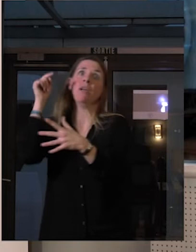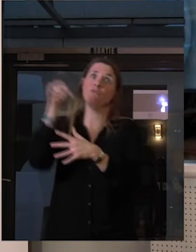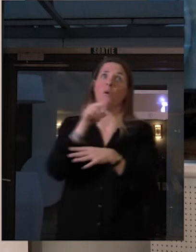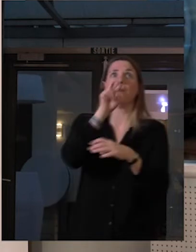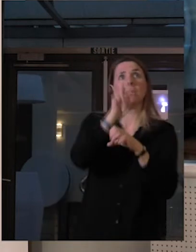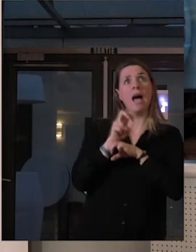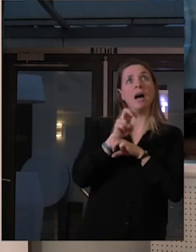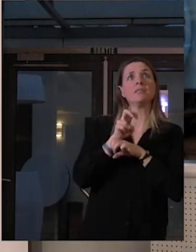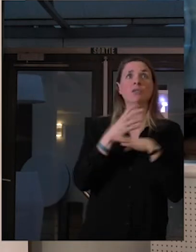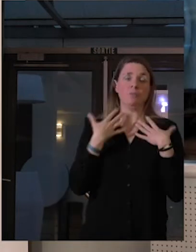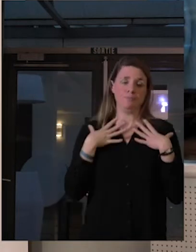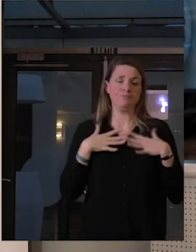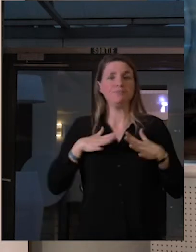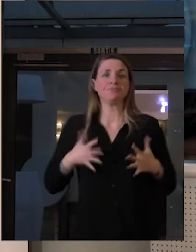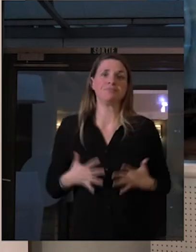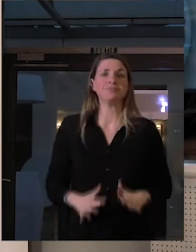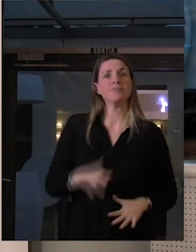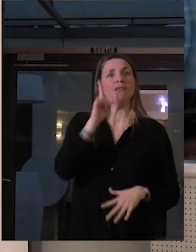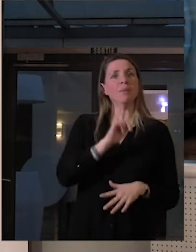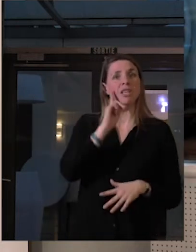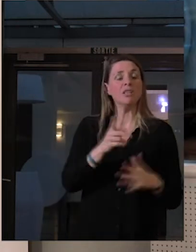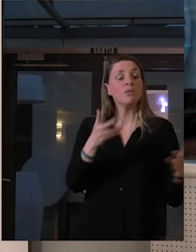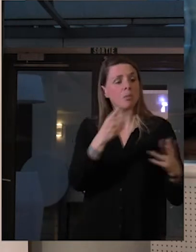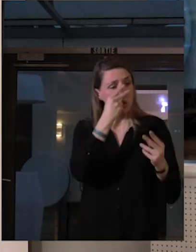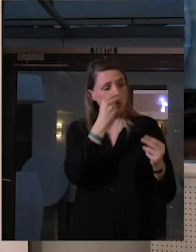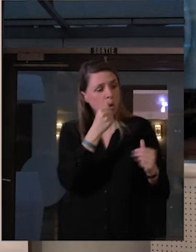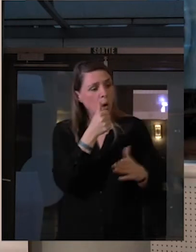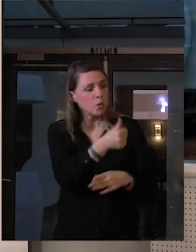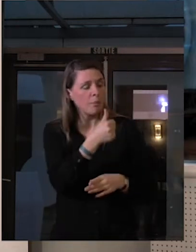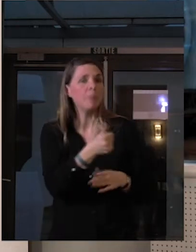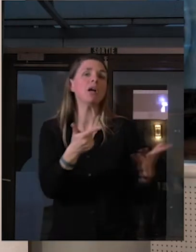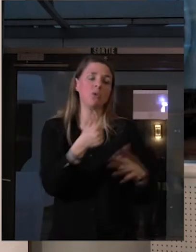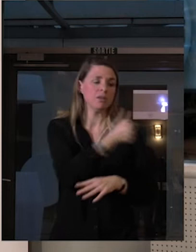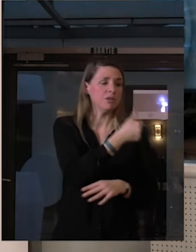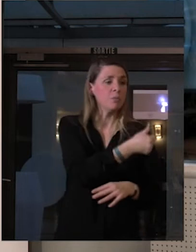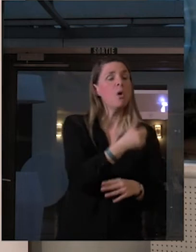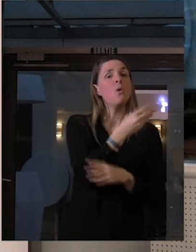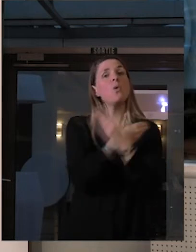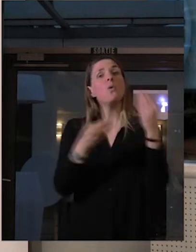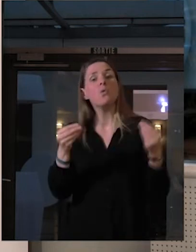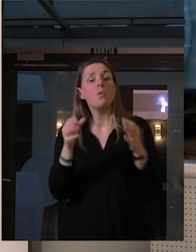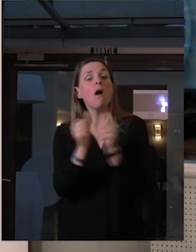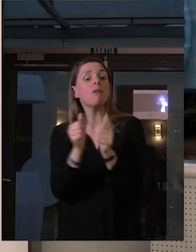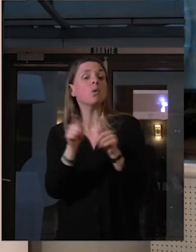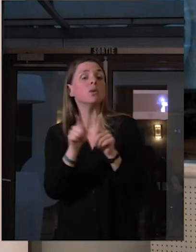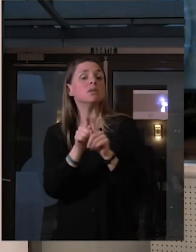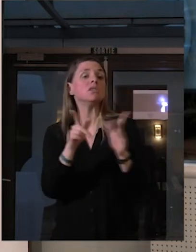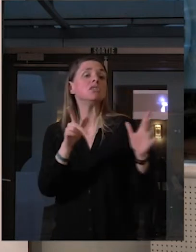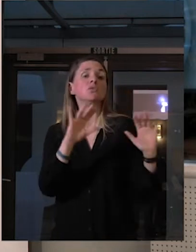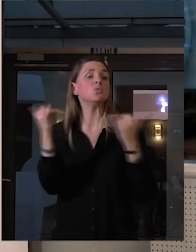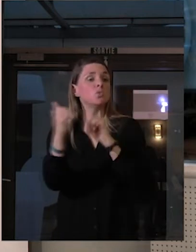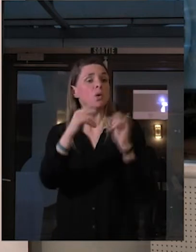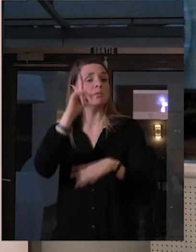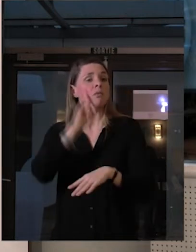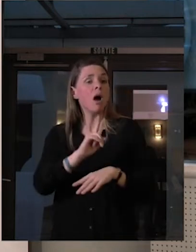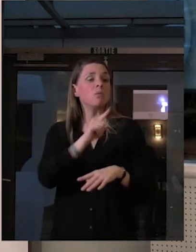féminine à tout prix, est-ce que c'est quelque chose que toi, tu as ressenti, alors toi individuellement ou avec... auprès des joueuses que tu